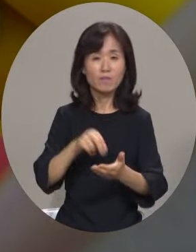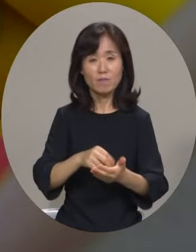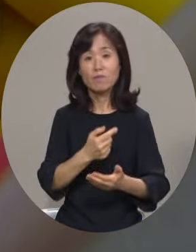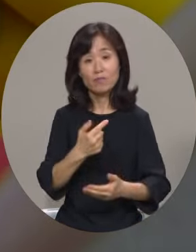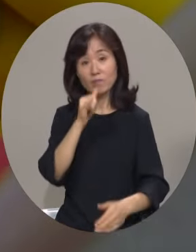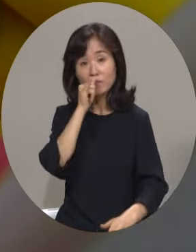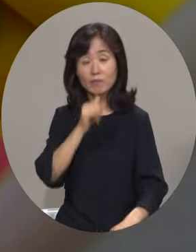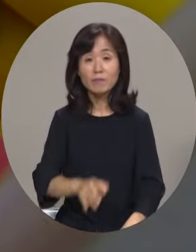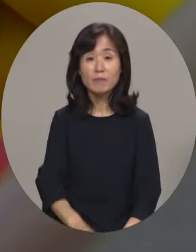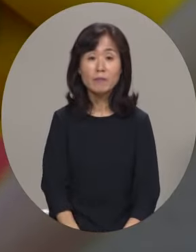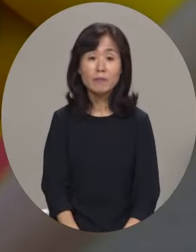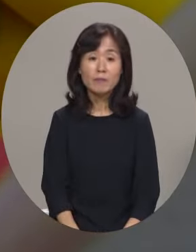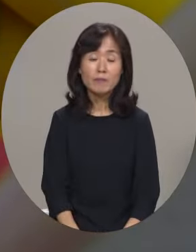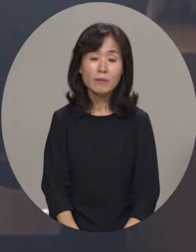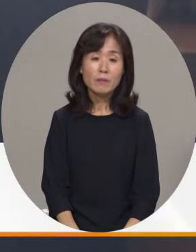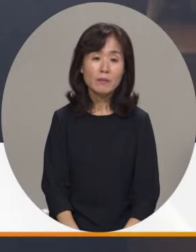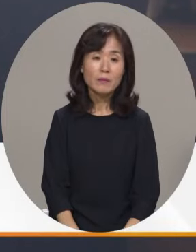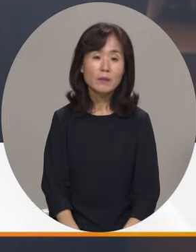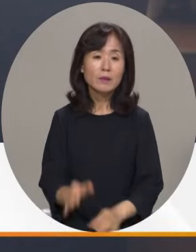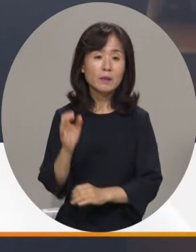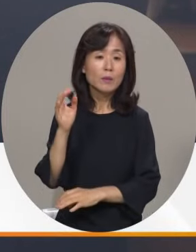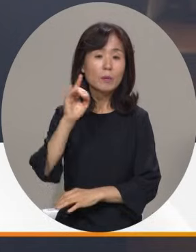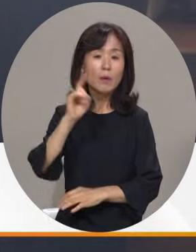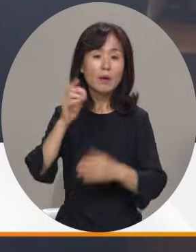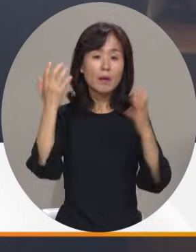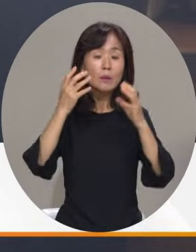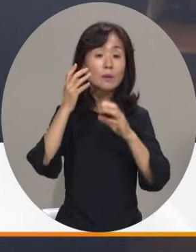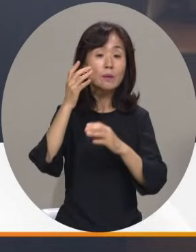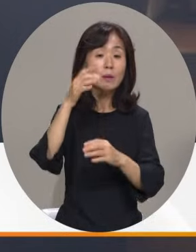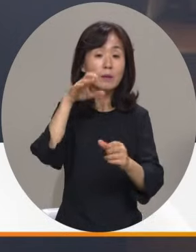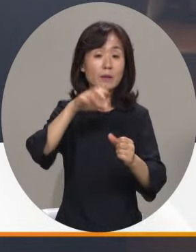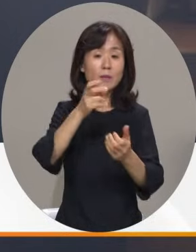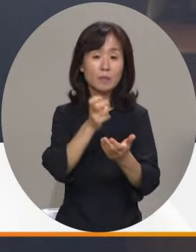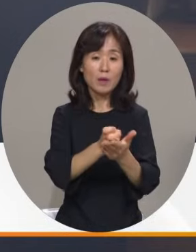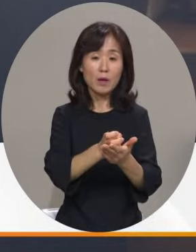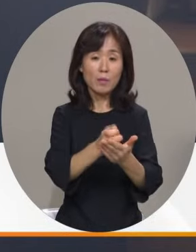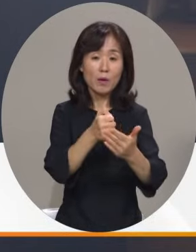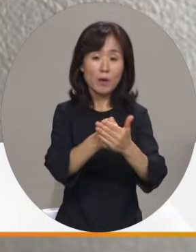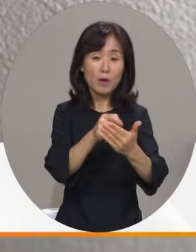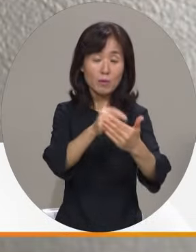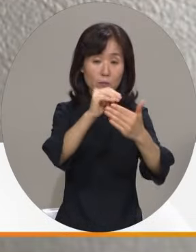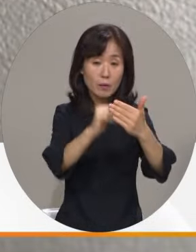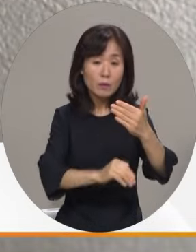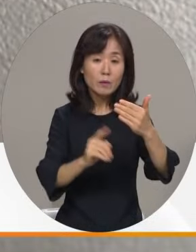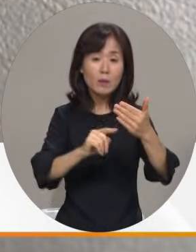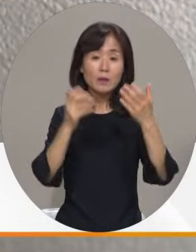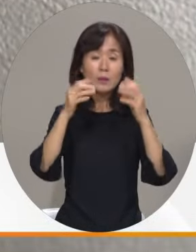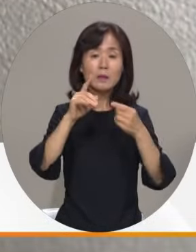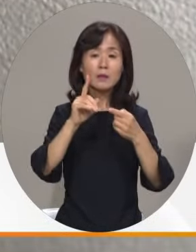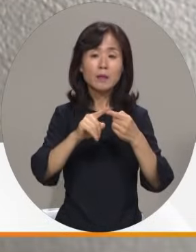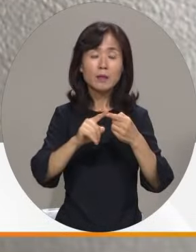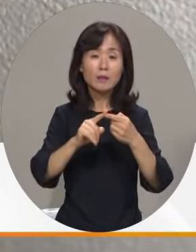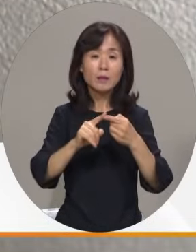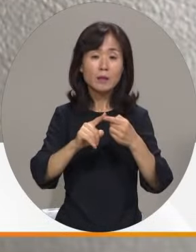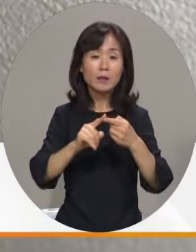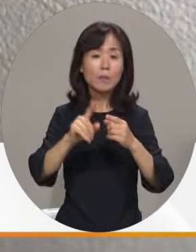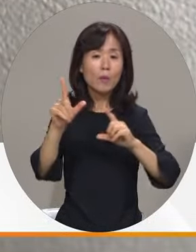겁니다. 기본적으로 아동학대법이 정하고 있는 건 아동에 대한